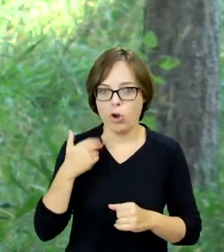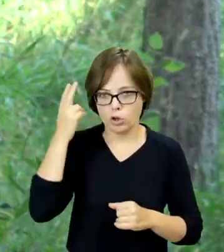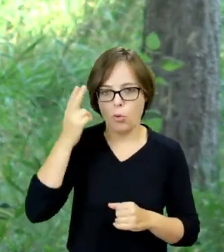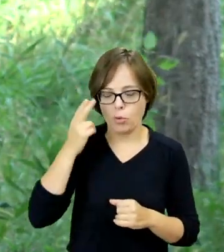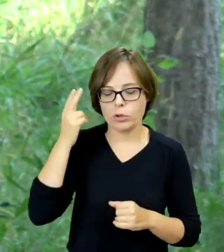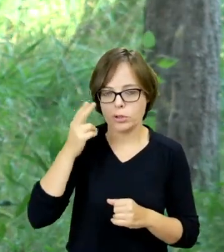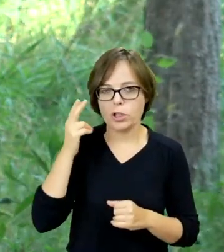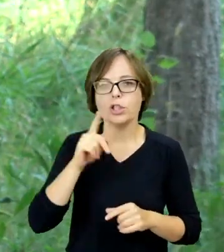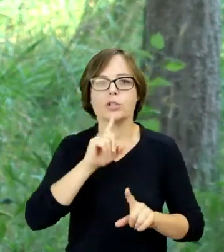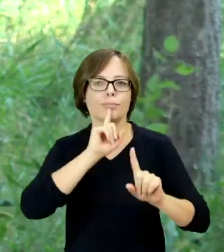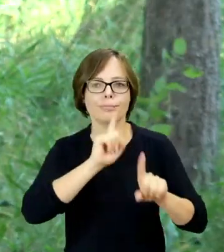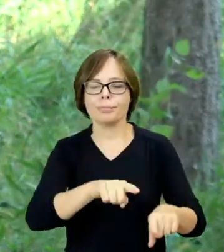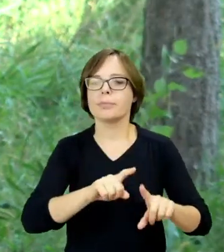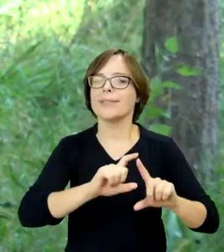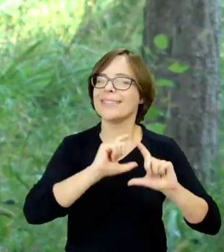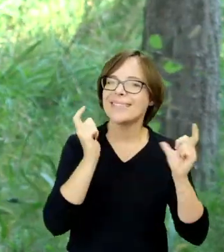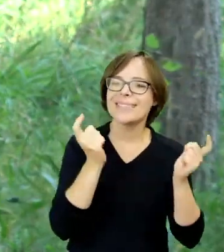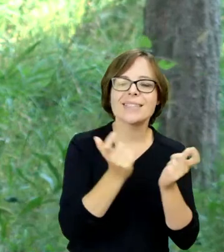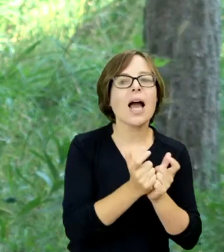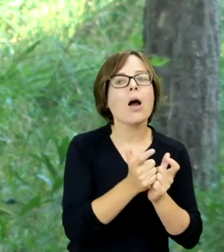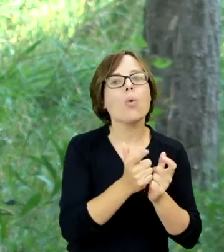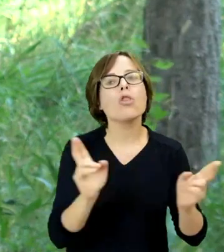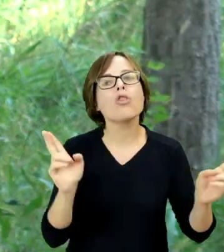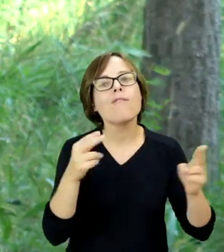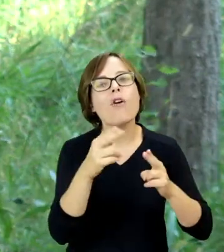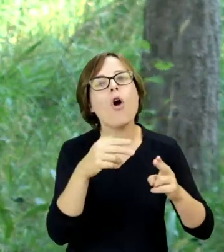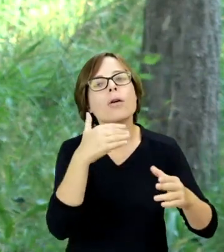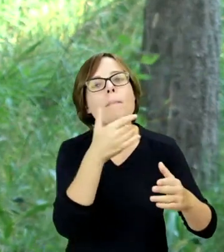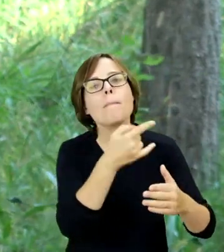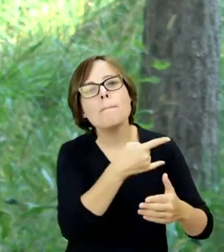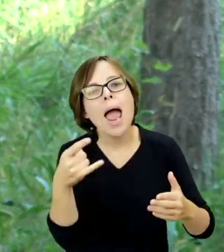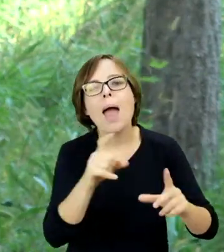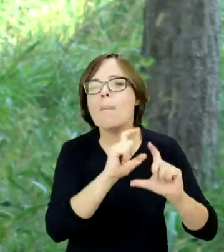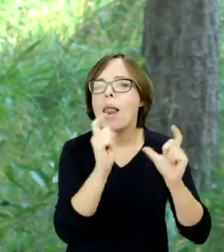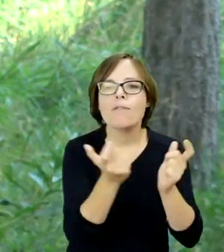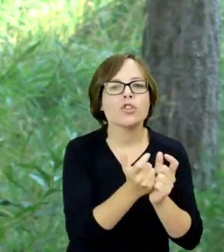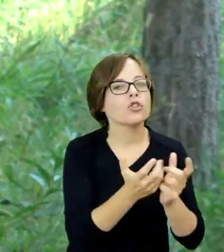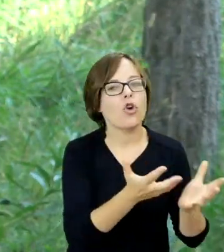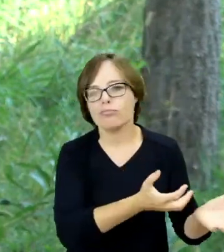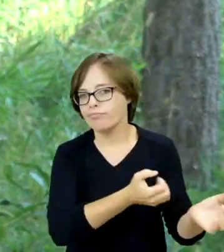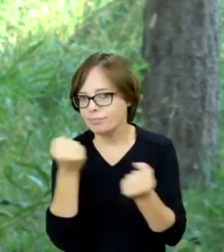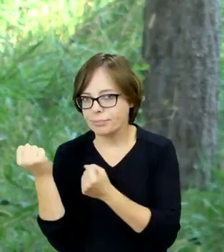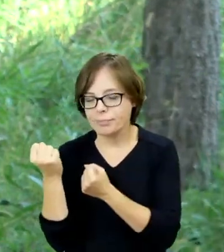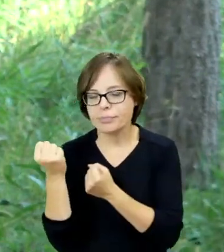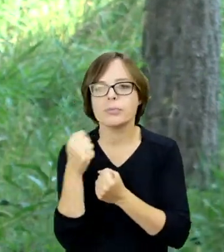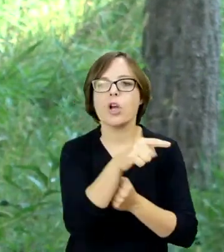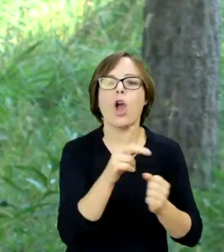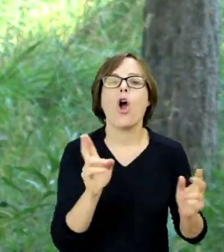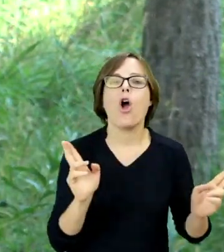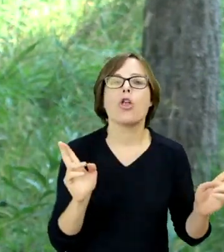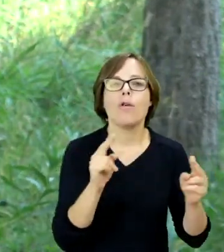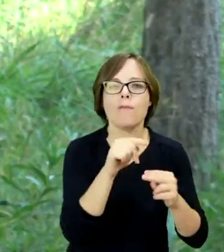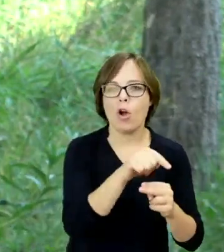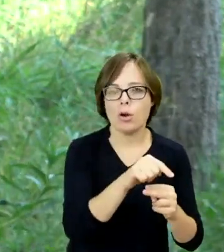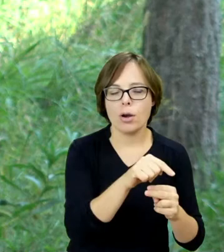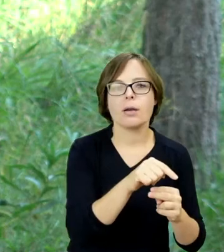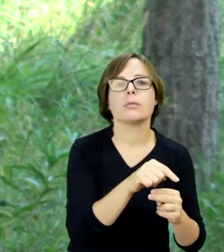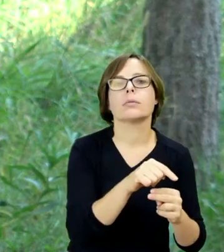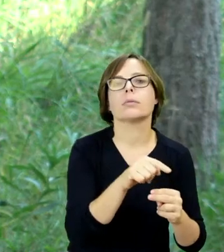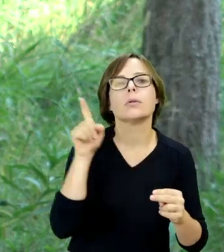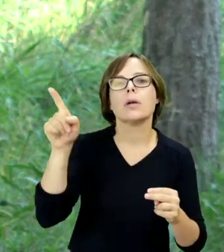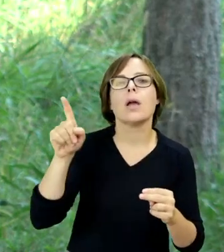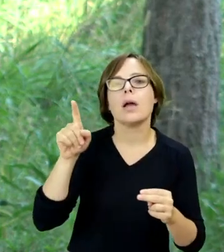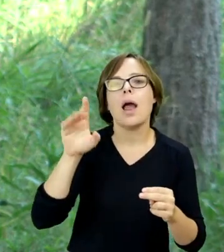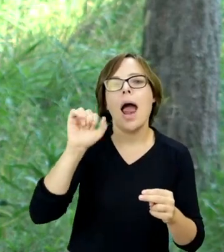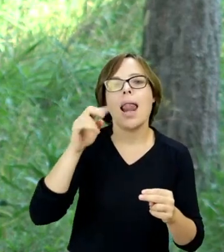komunistycznych całe wyposażenie dworku zostaje wywiezione, dworek zostaje Aleksandrze Piłsudskiej odebrany,